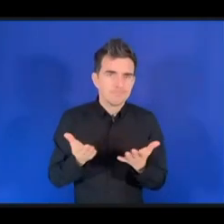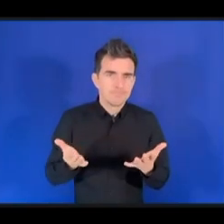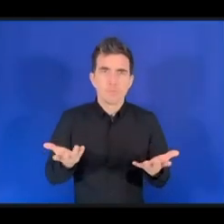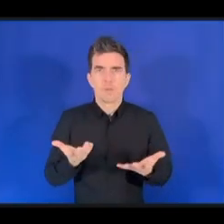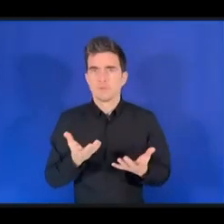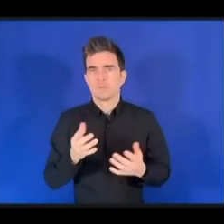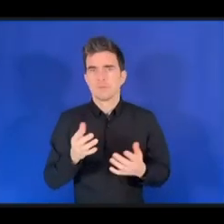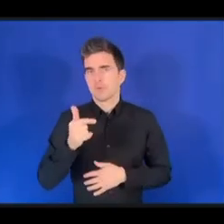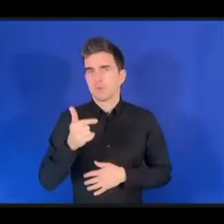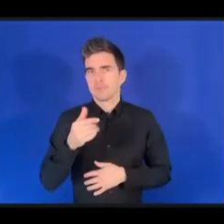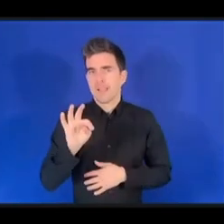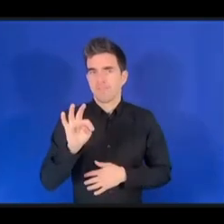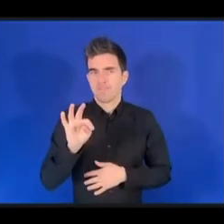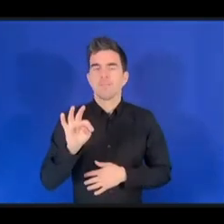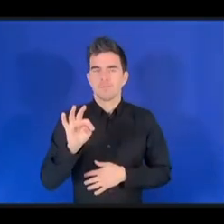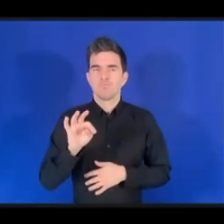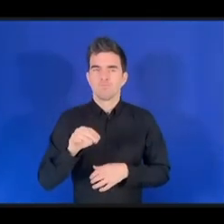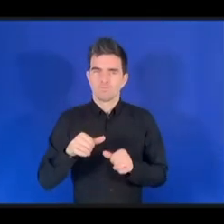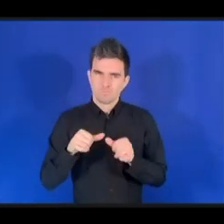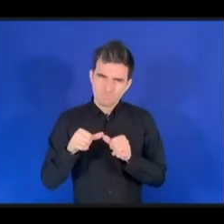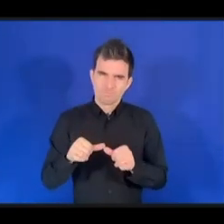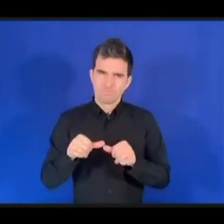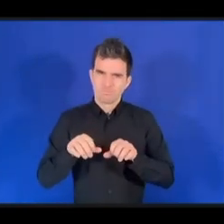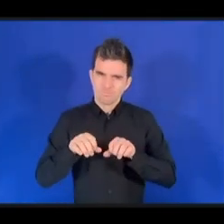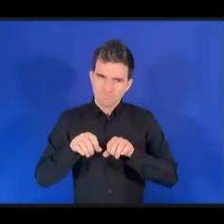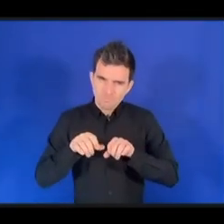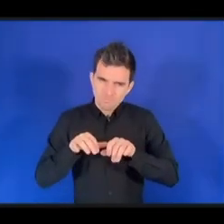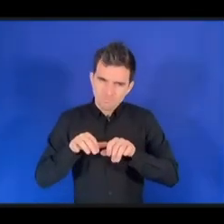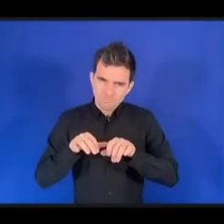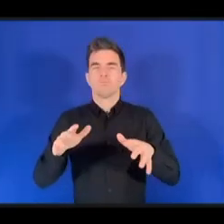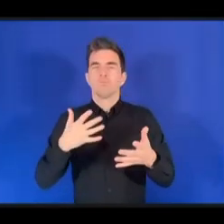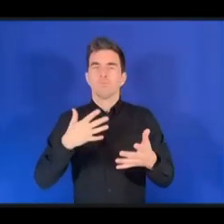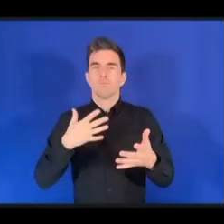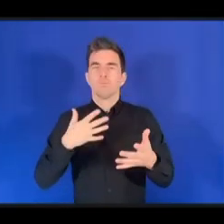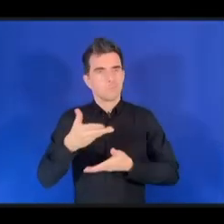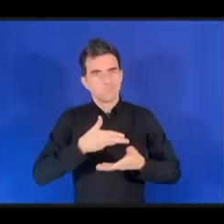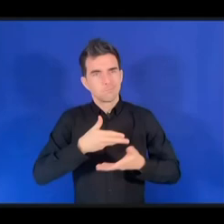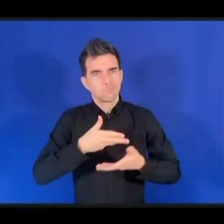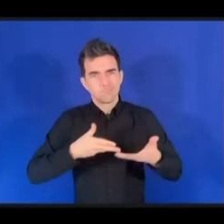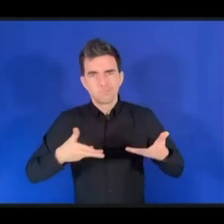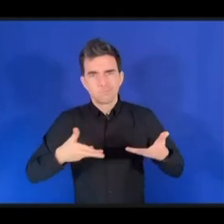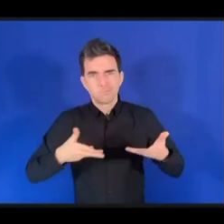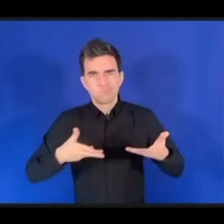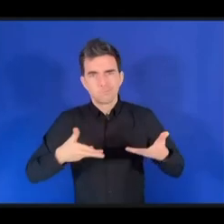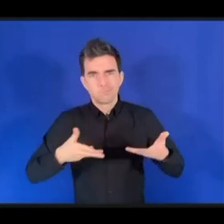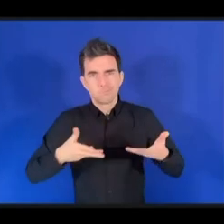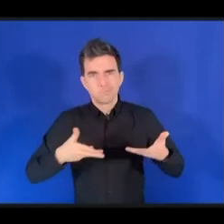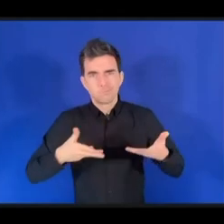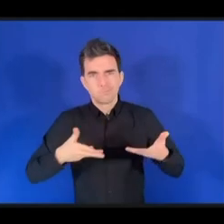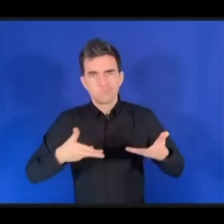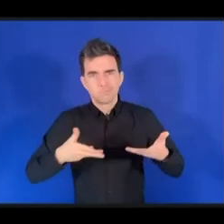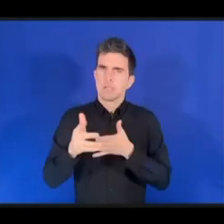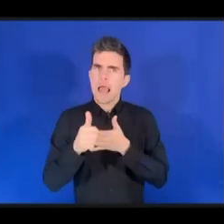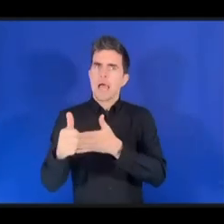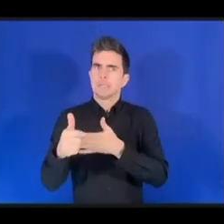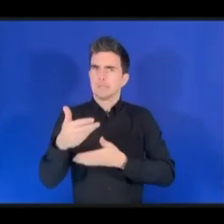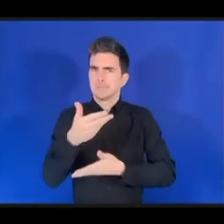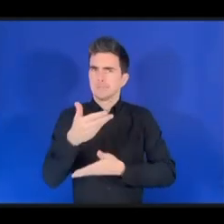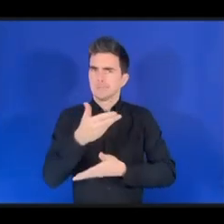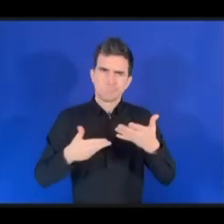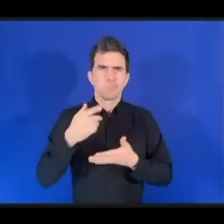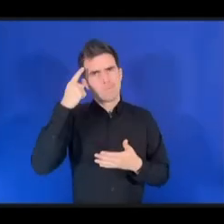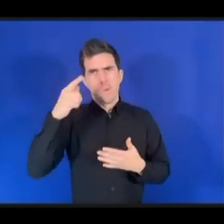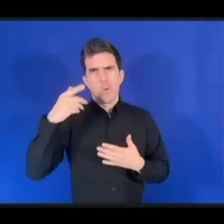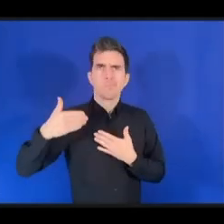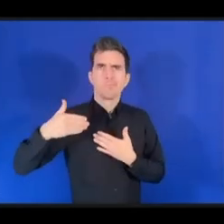おります最後になりますが皆様にはこの後一息